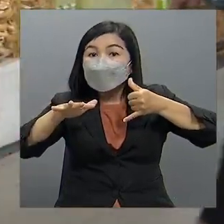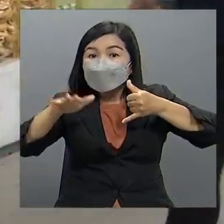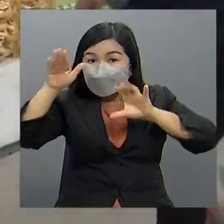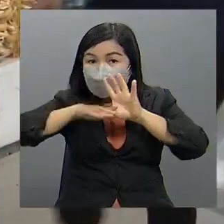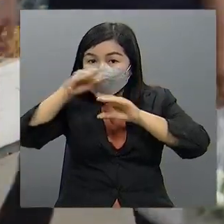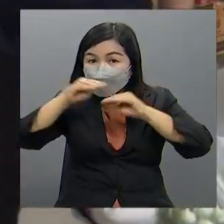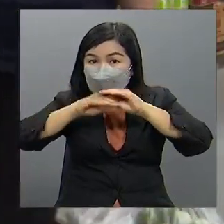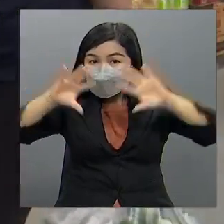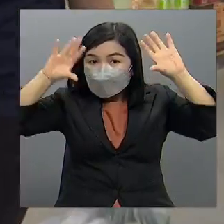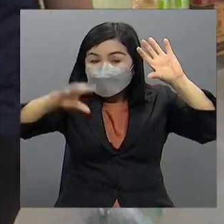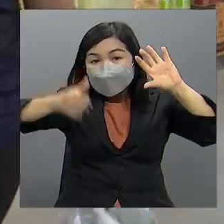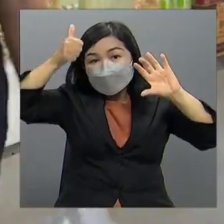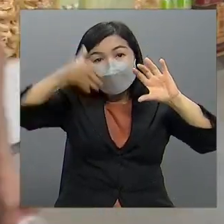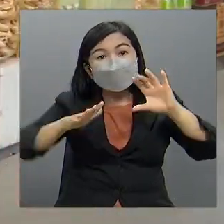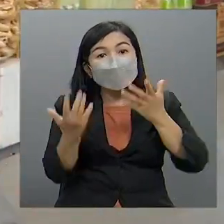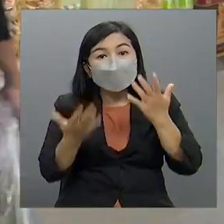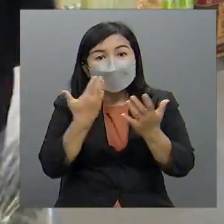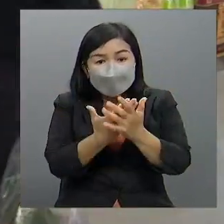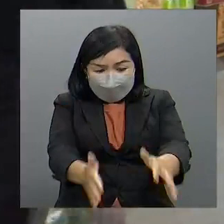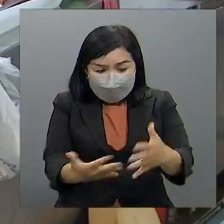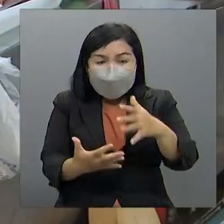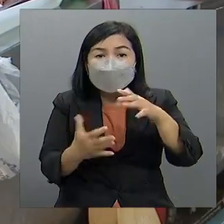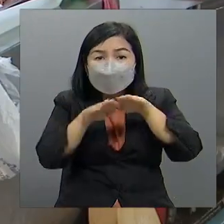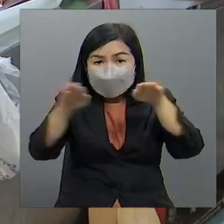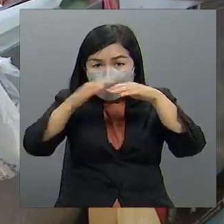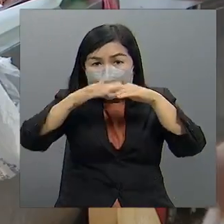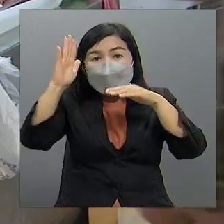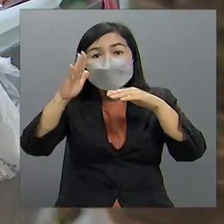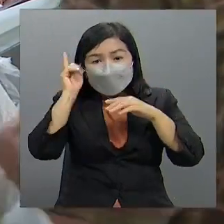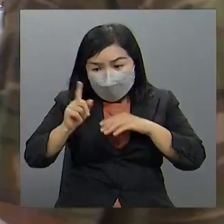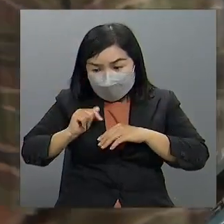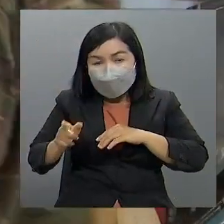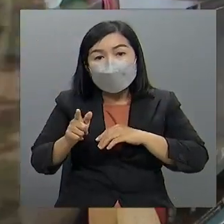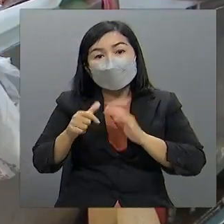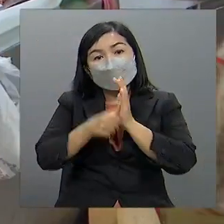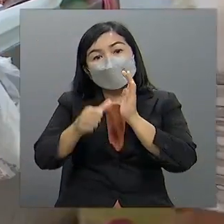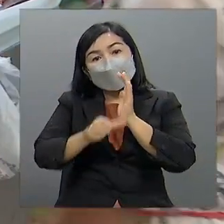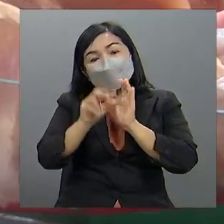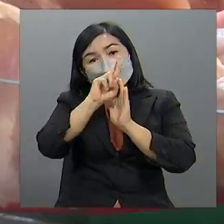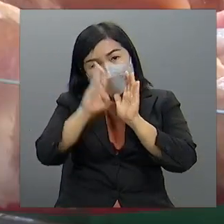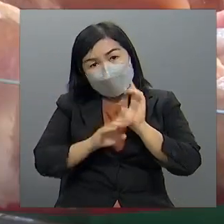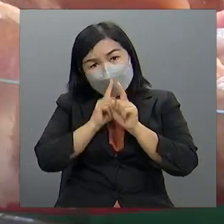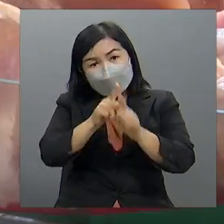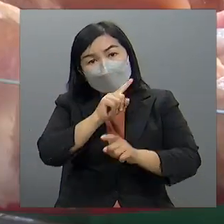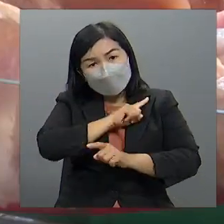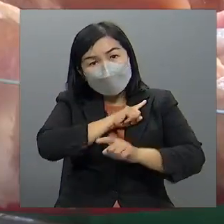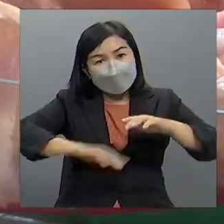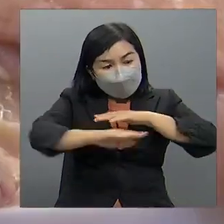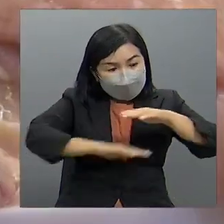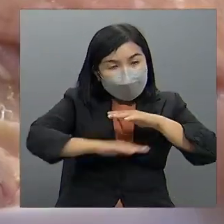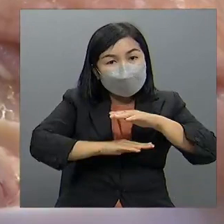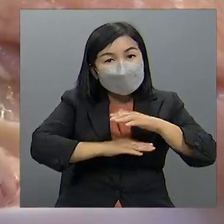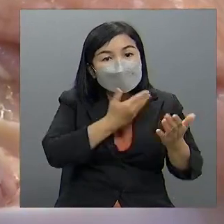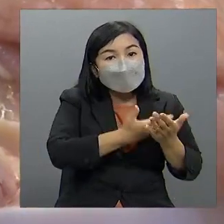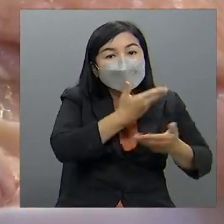ไม่เมื่อเงินได้พึงประเมินถึงเกณฑ์ก็ต้องประเมินภาษีค่ะก็คือจะต้องนำหลักฐานต้นทุนเอามาหักค่าใช้จ่